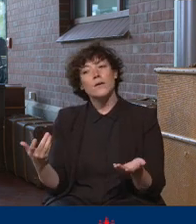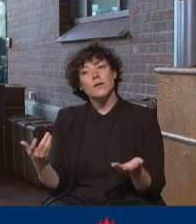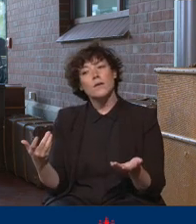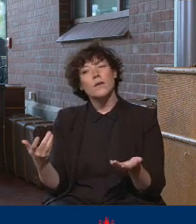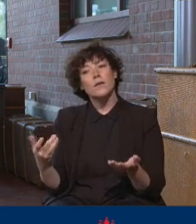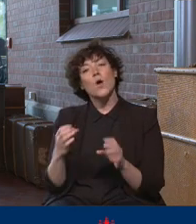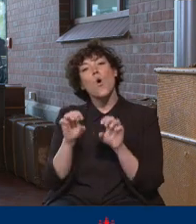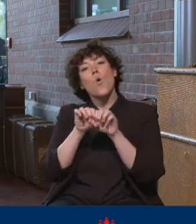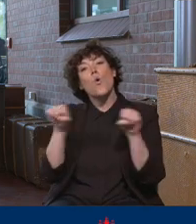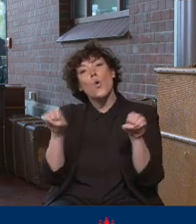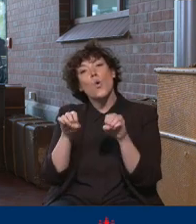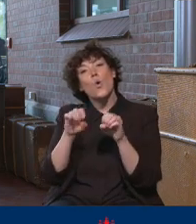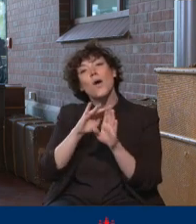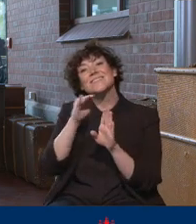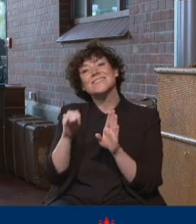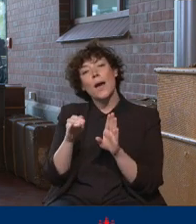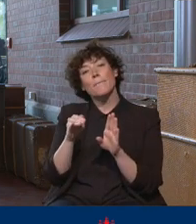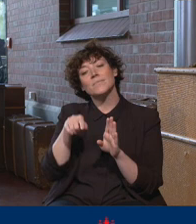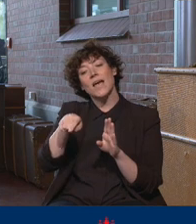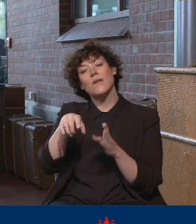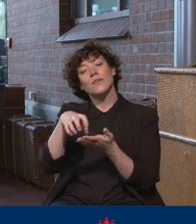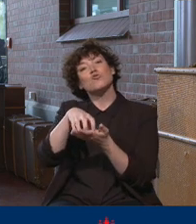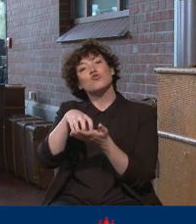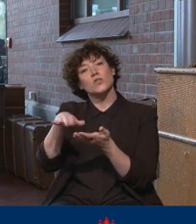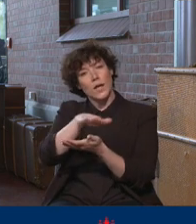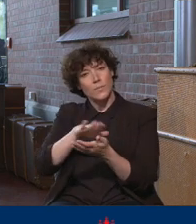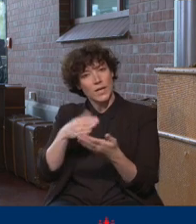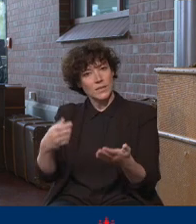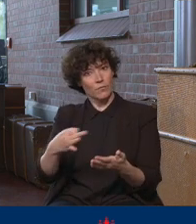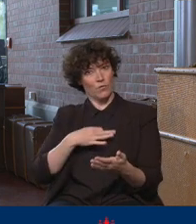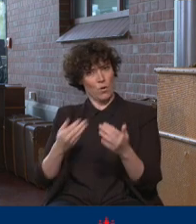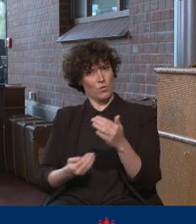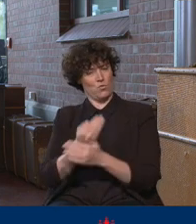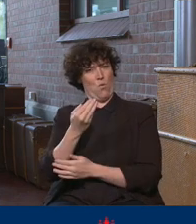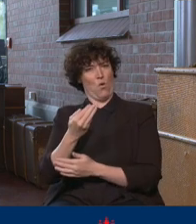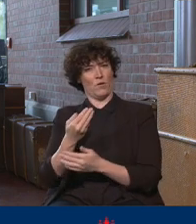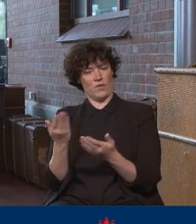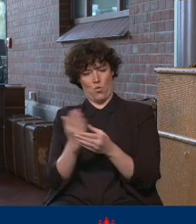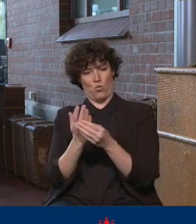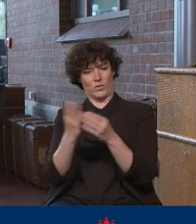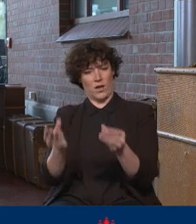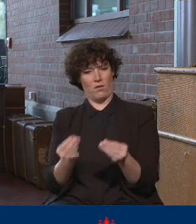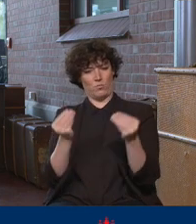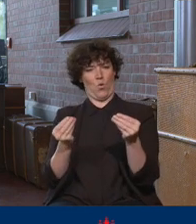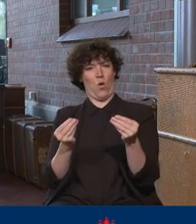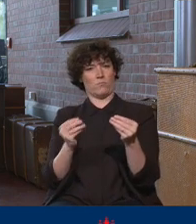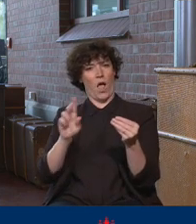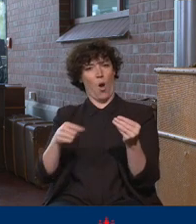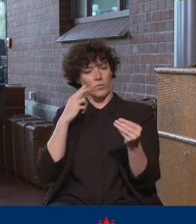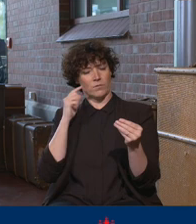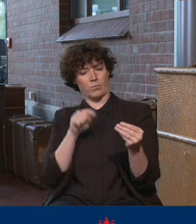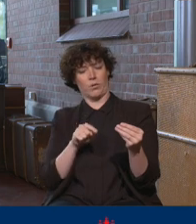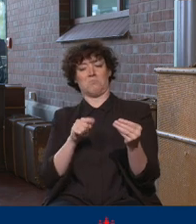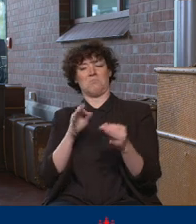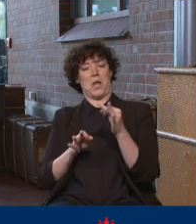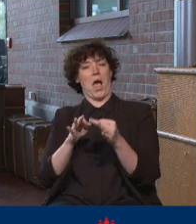rühren dann das war für mich ganz neu in den unterlagen die ich bekommen habe stand auch was von theaterplatz insofern